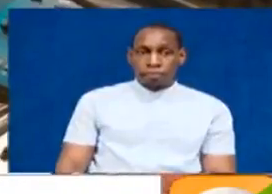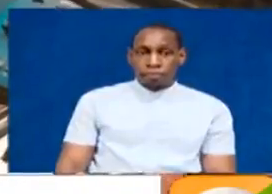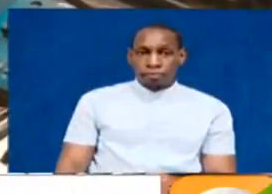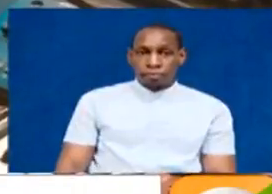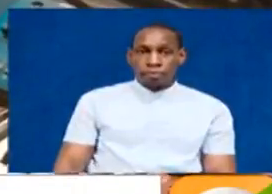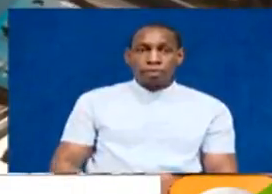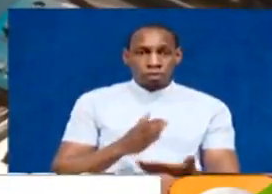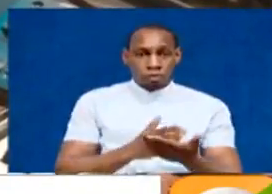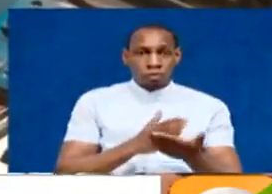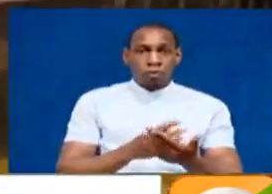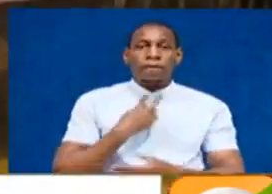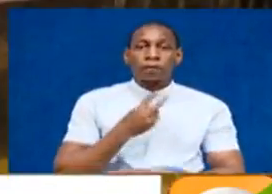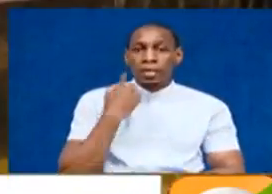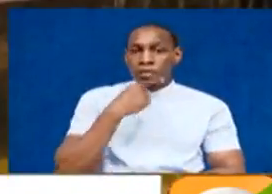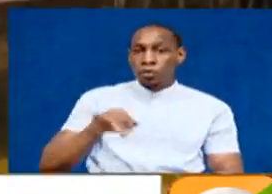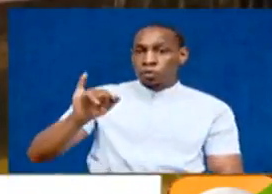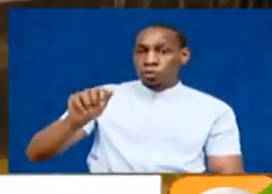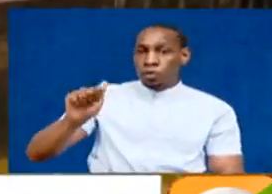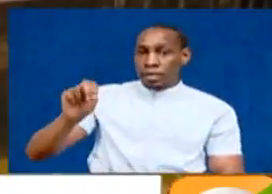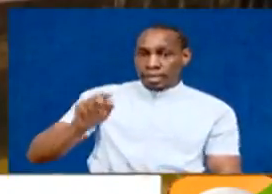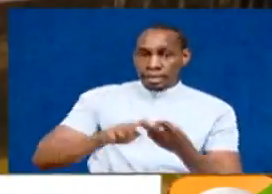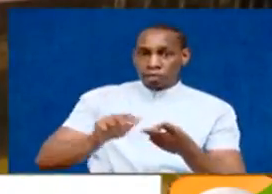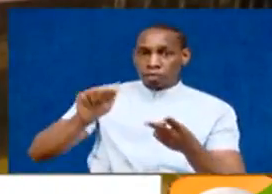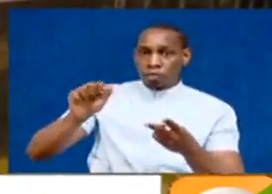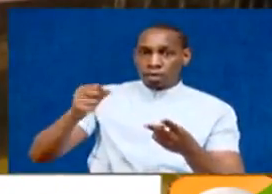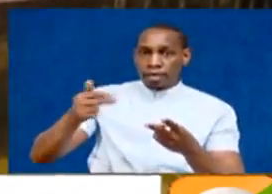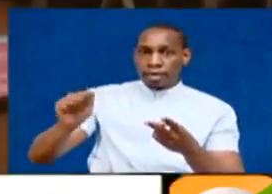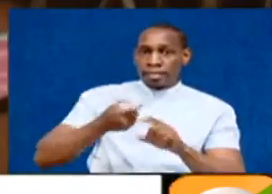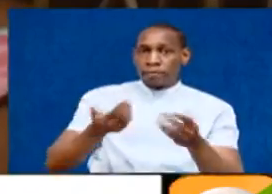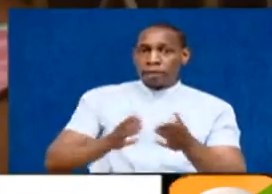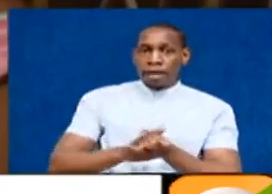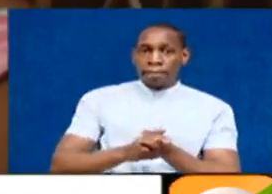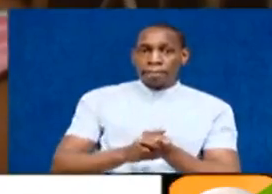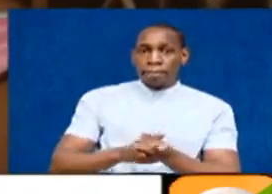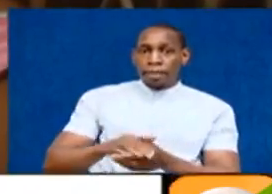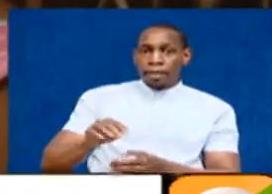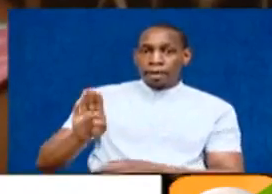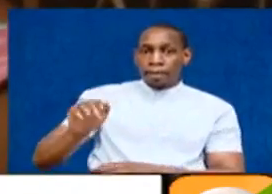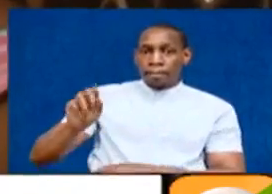Ni mseto wa sauti za Iania na Asha Ali kutoka Bamburi, Mombasa.